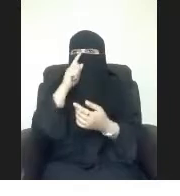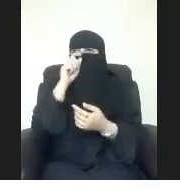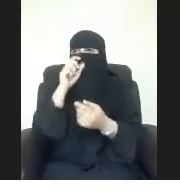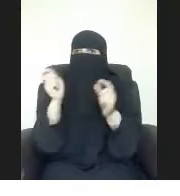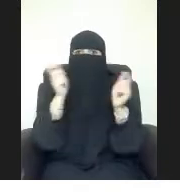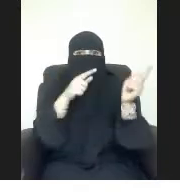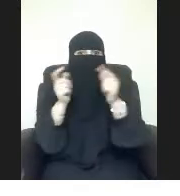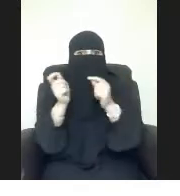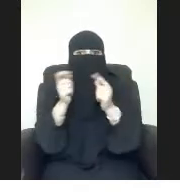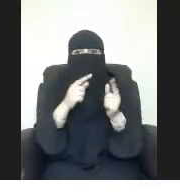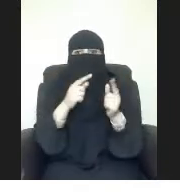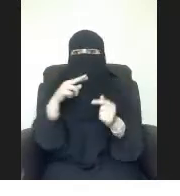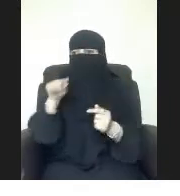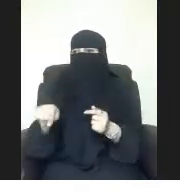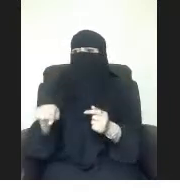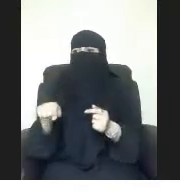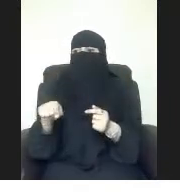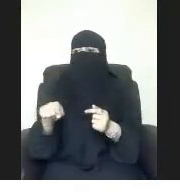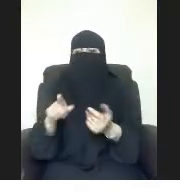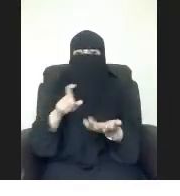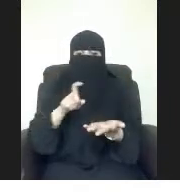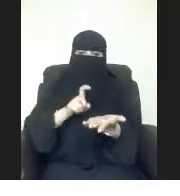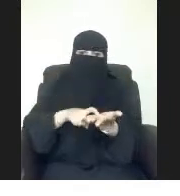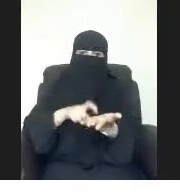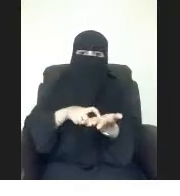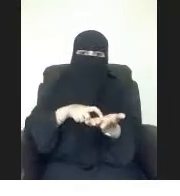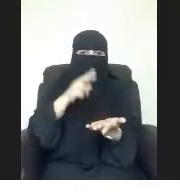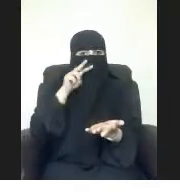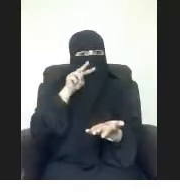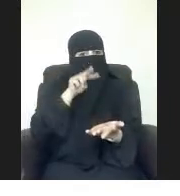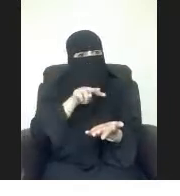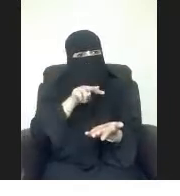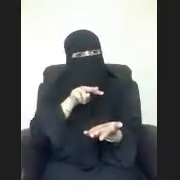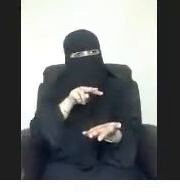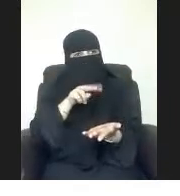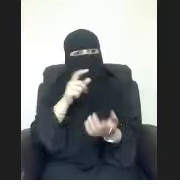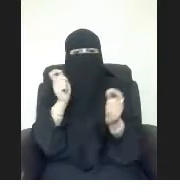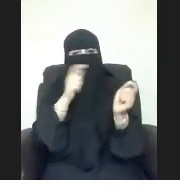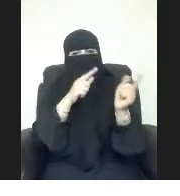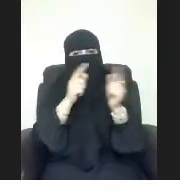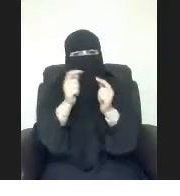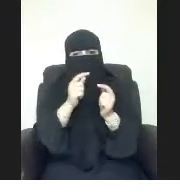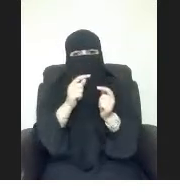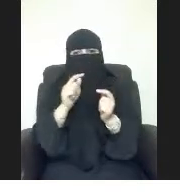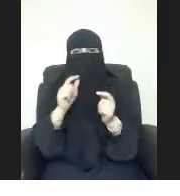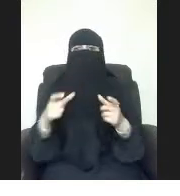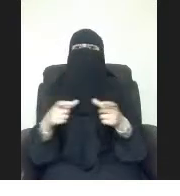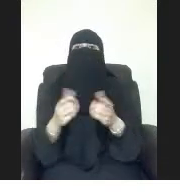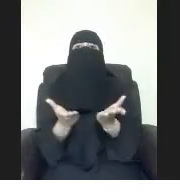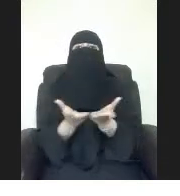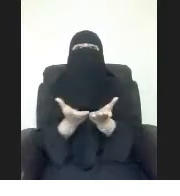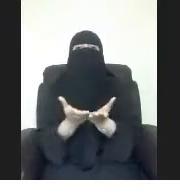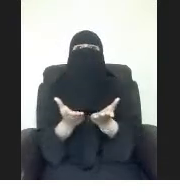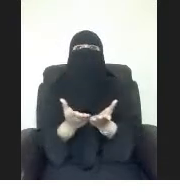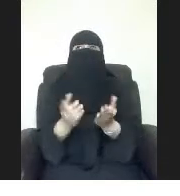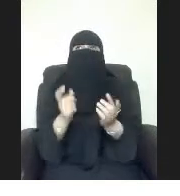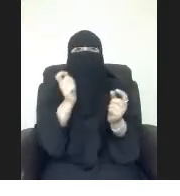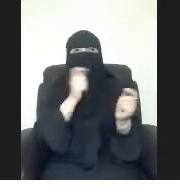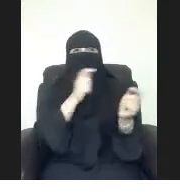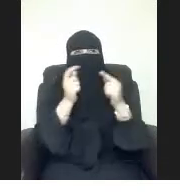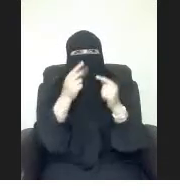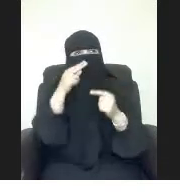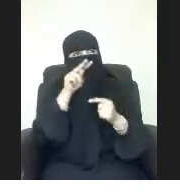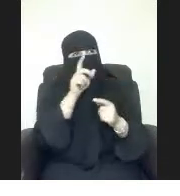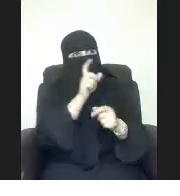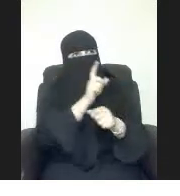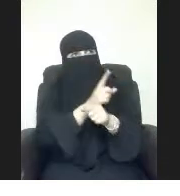على خان أكاديمي، أكاديمية خان مثلا، أو أي موقع للدراسة عن بعد. يعني